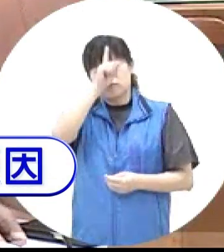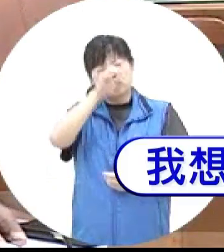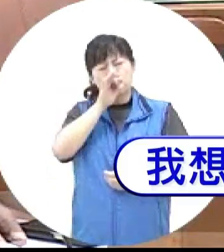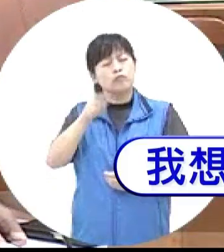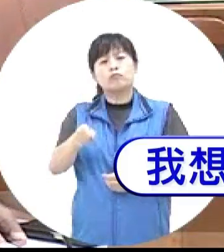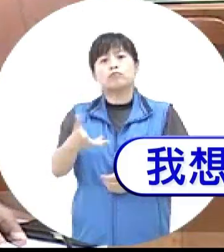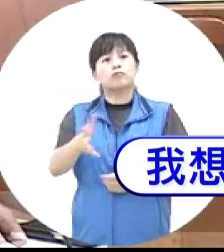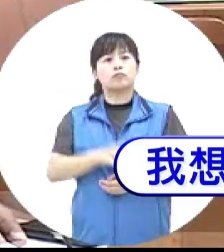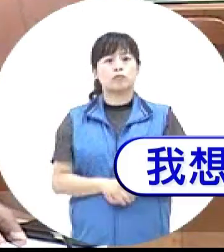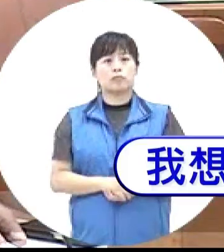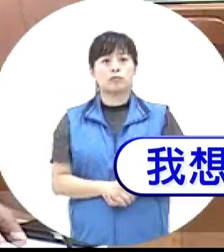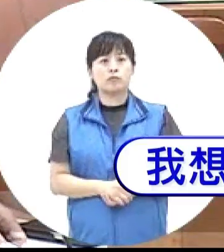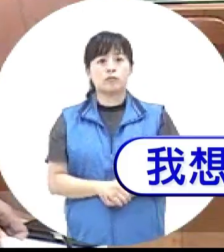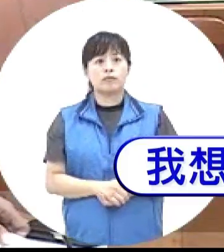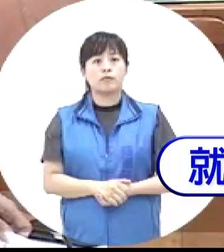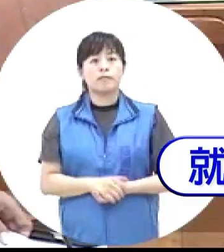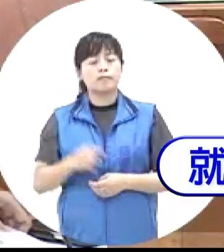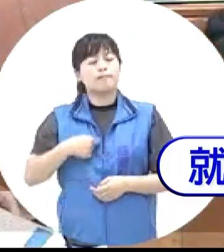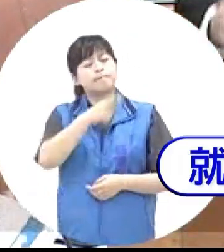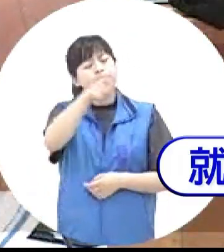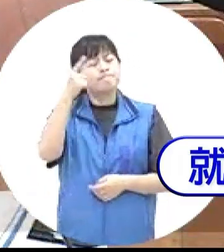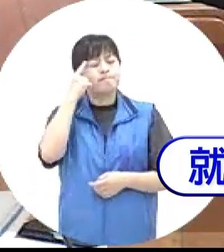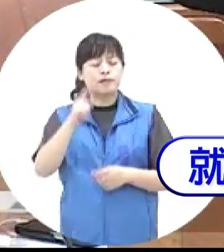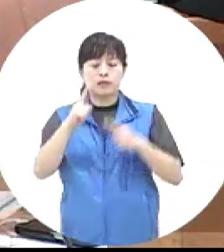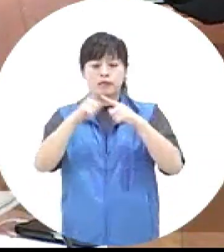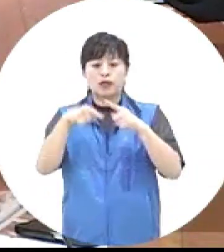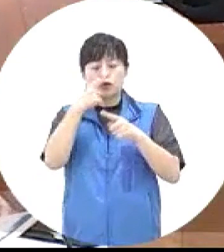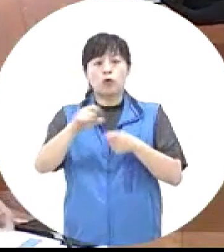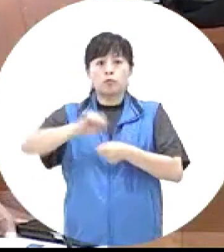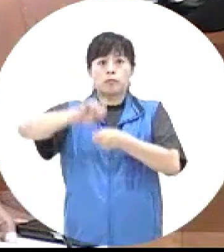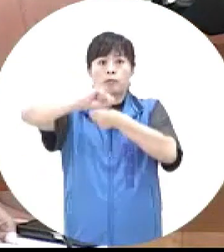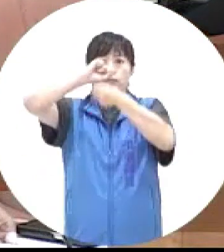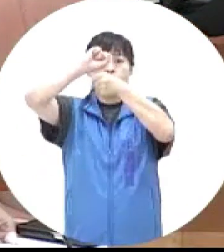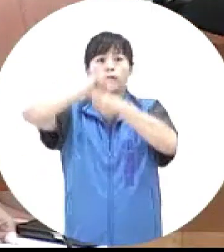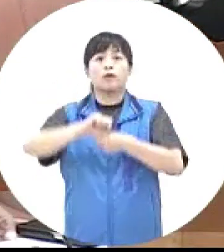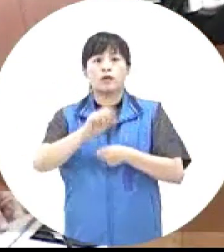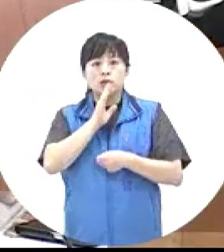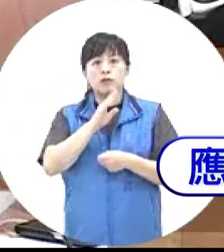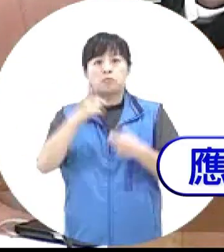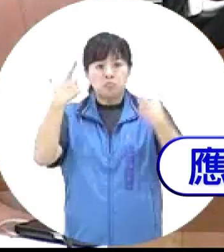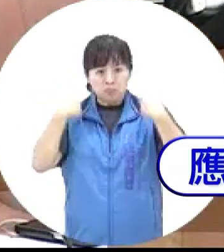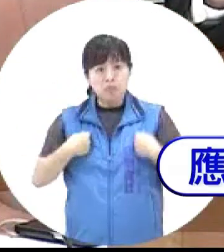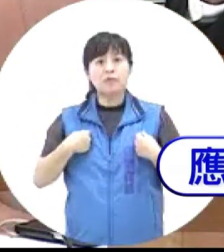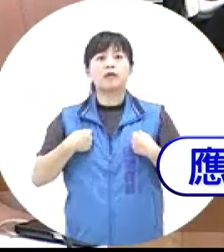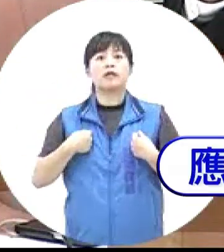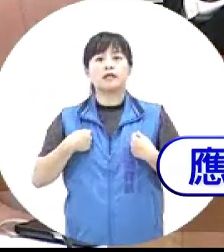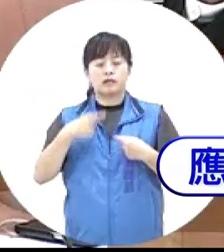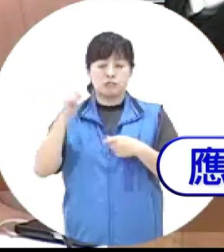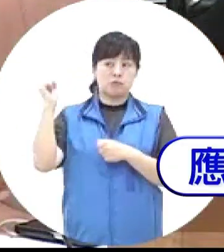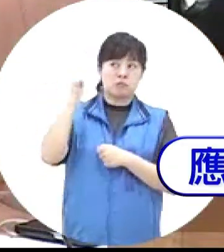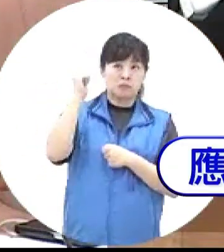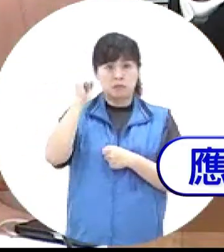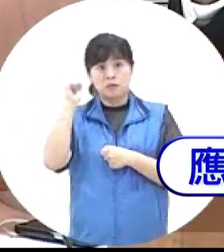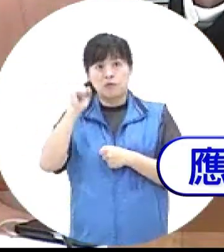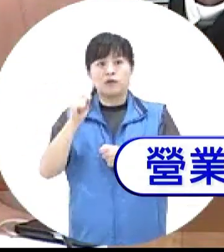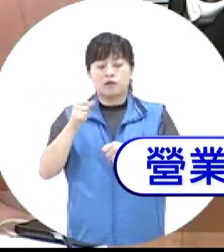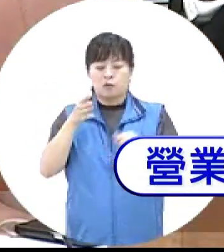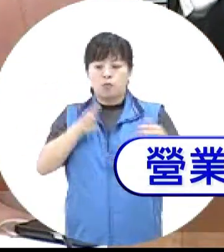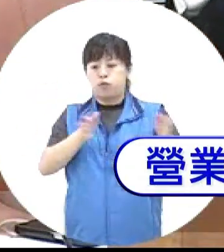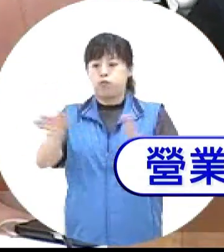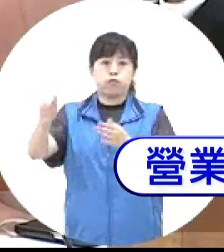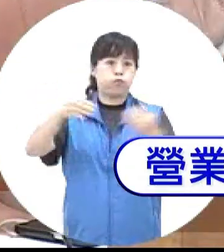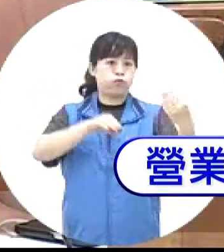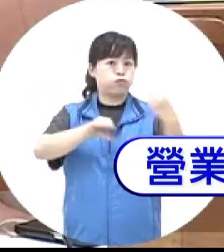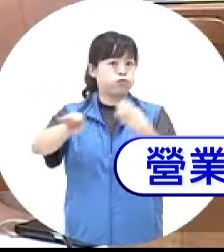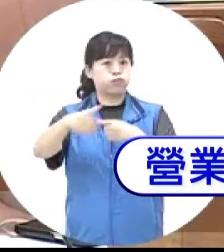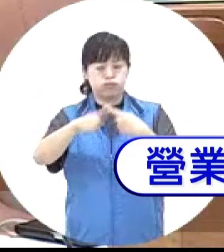因。 我想这个应该是这样看的，就是说人口数在成长，照道理说哈，是应该公车的量是应该营业的